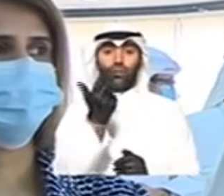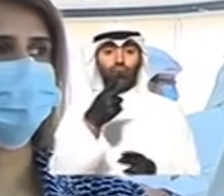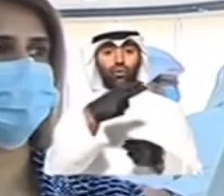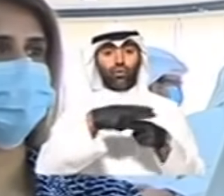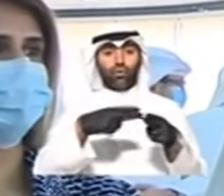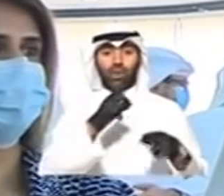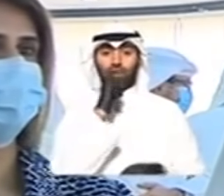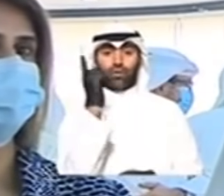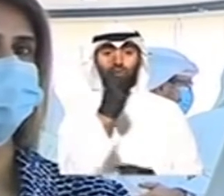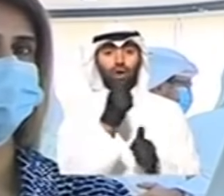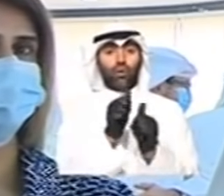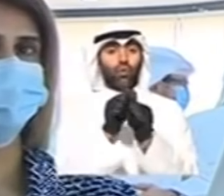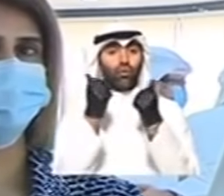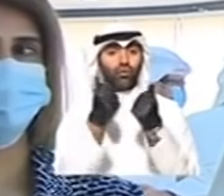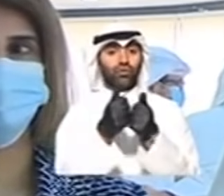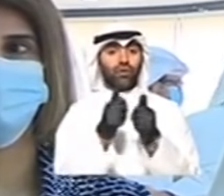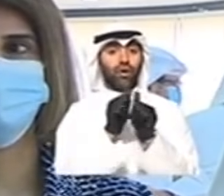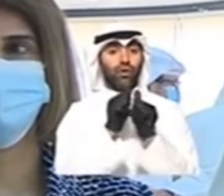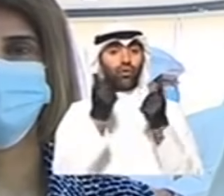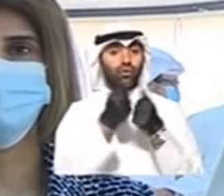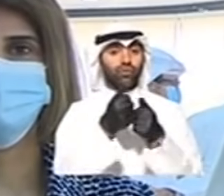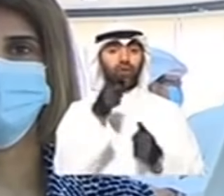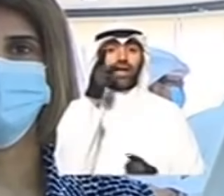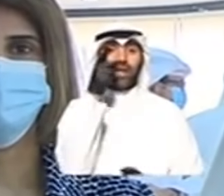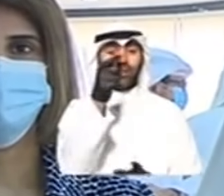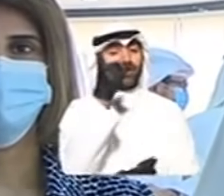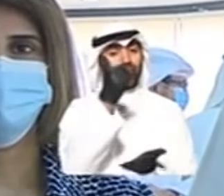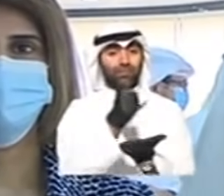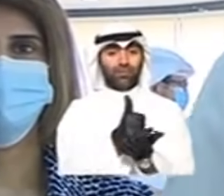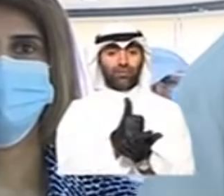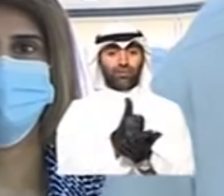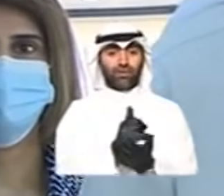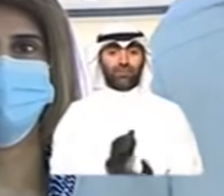شاء الله الانتهاء من هذا الوباء بأسرع وقت ممكن. شكرا لكم.